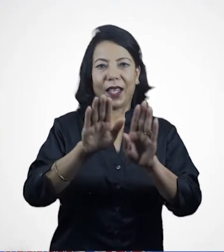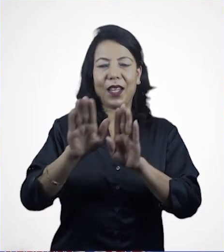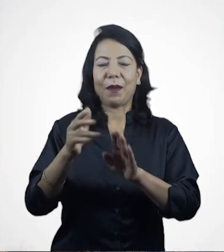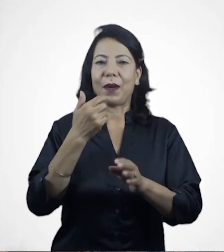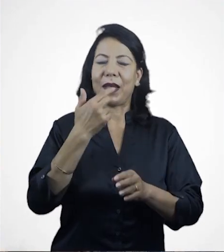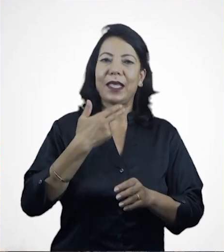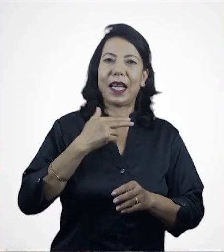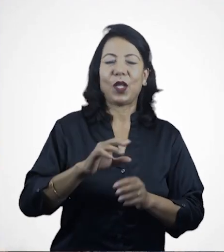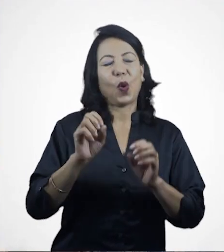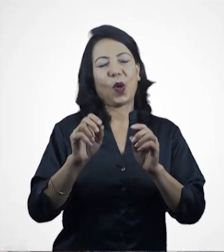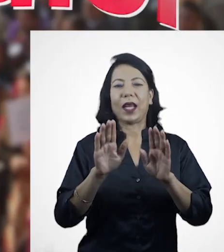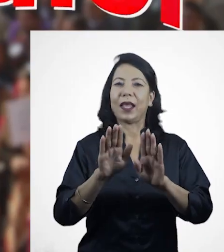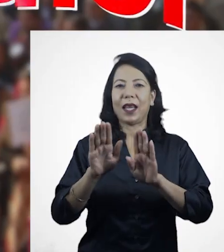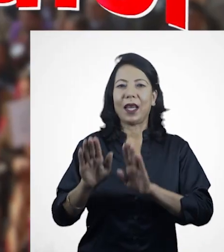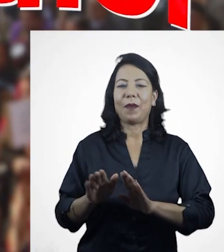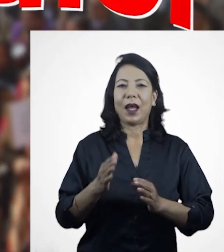बनाचाहांचू